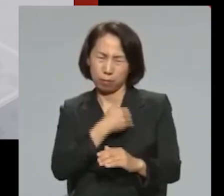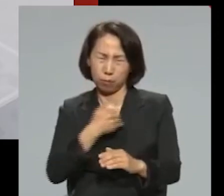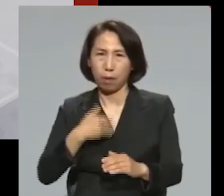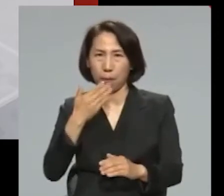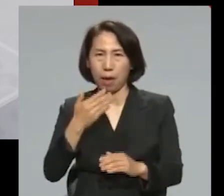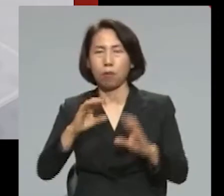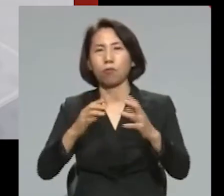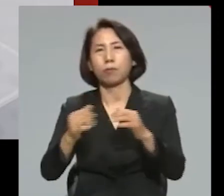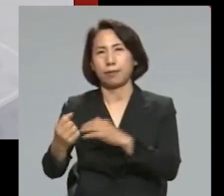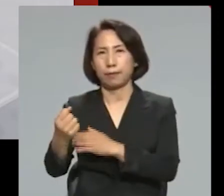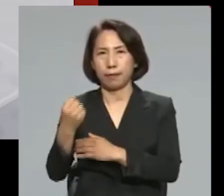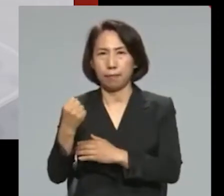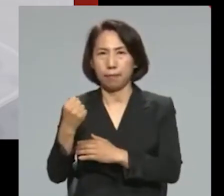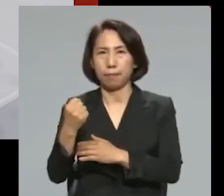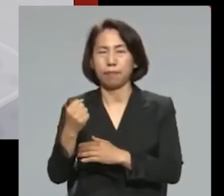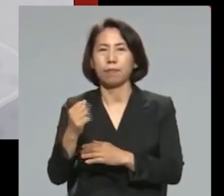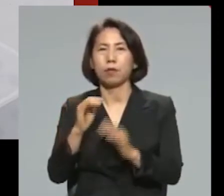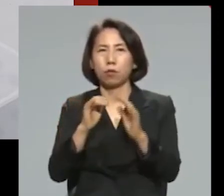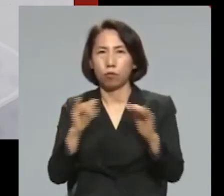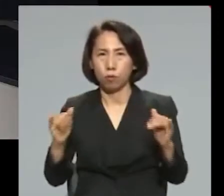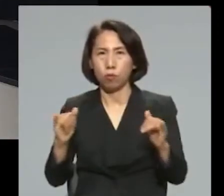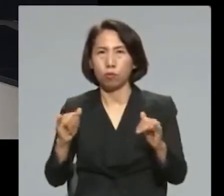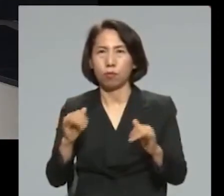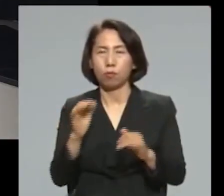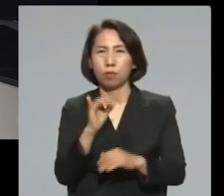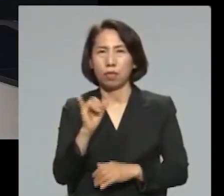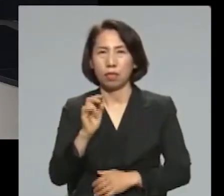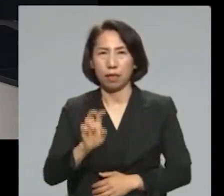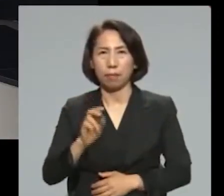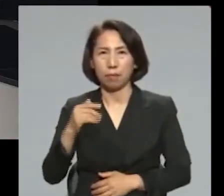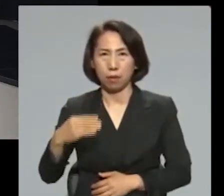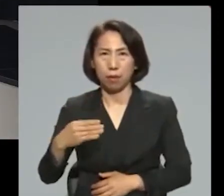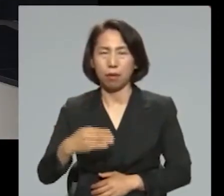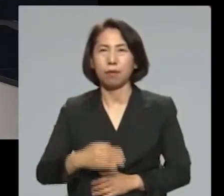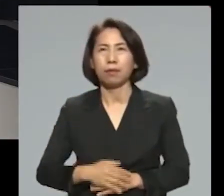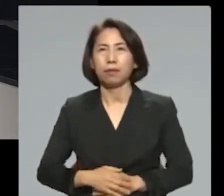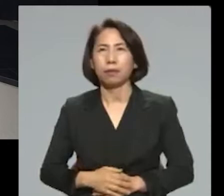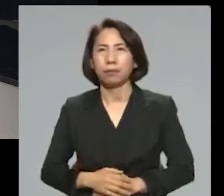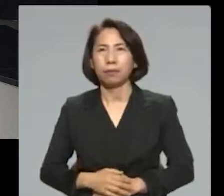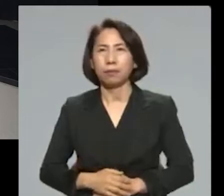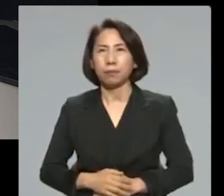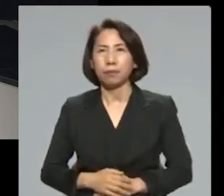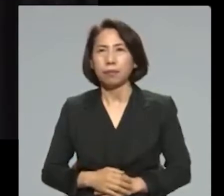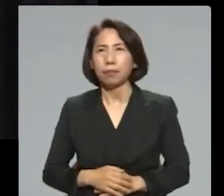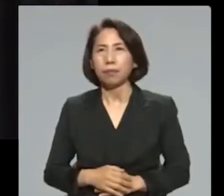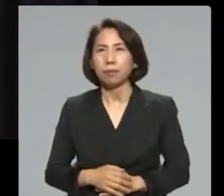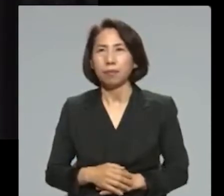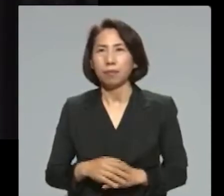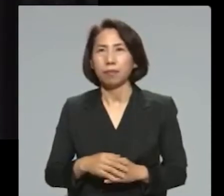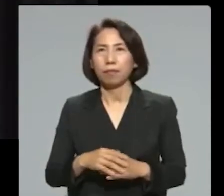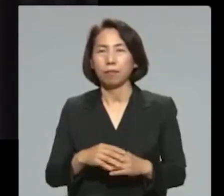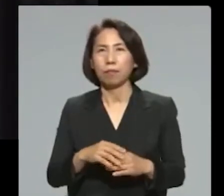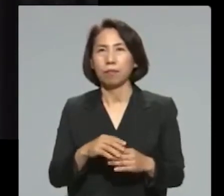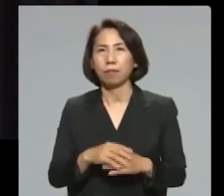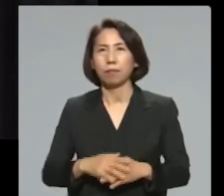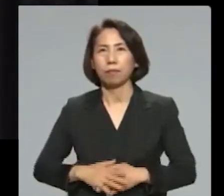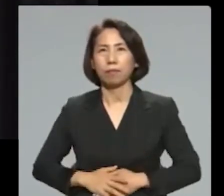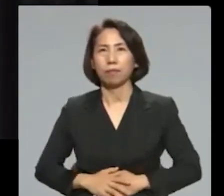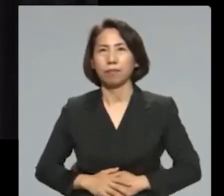국민의힘 힘 있는 군수 저 이남철, 윤석열 정부와 함께 멋진 고령을